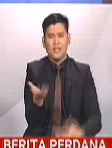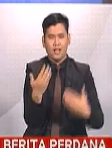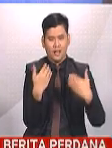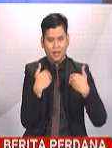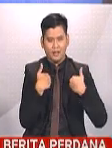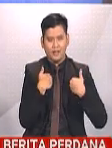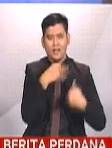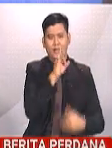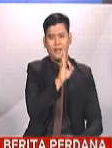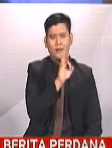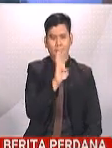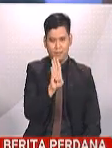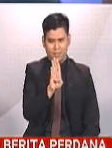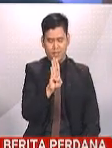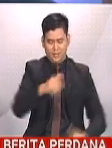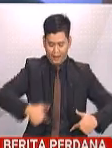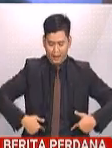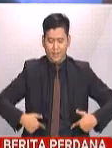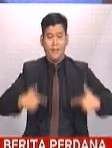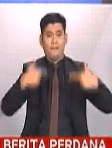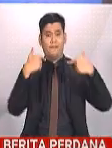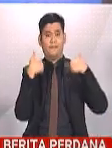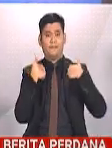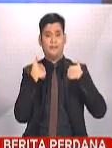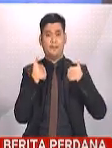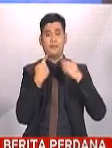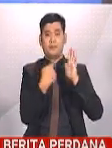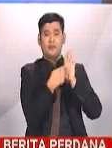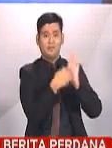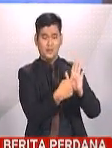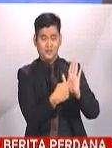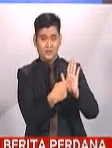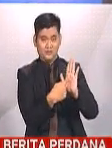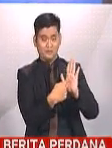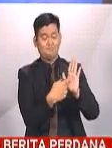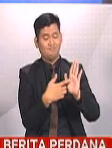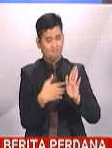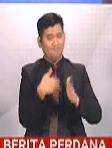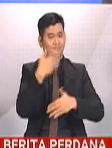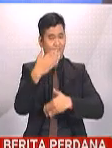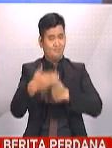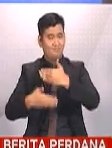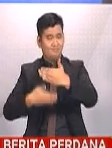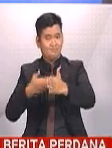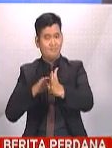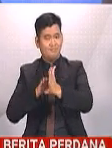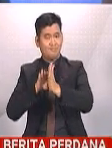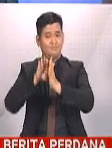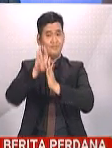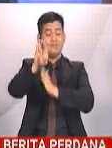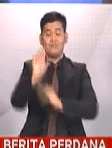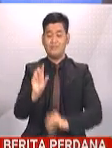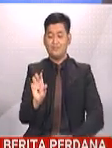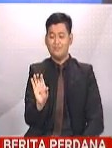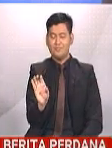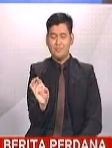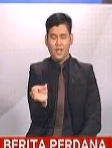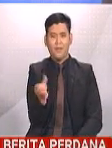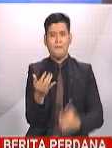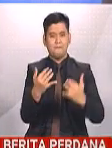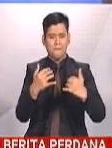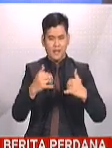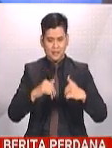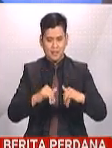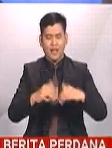FB live streaming. Ini menunjukkan dari satu masa ke semasa yang lain, radio itu semakin